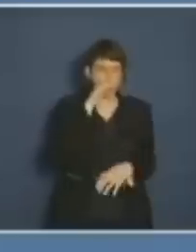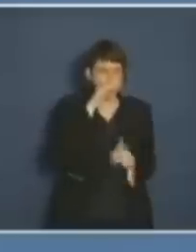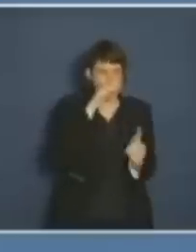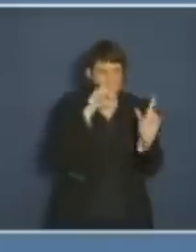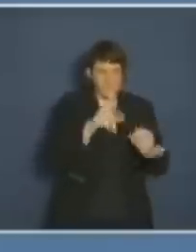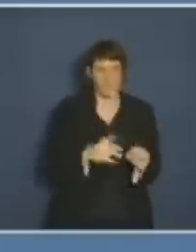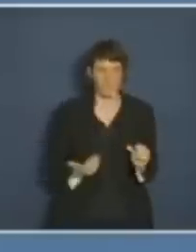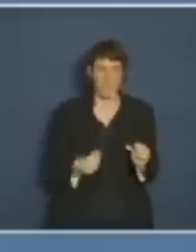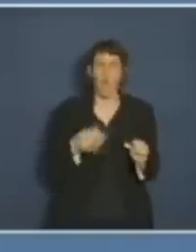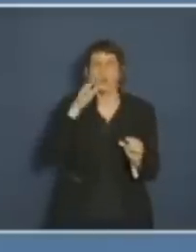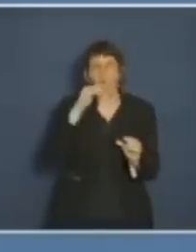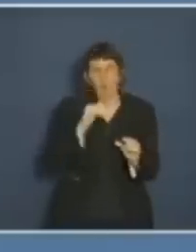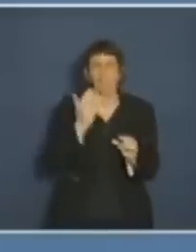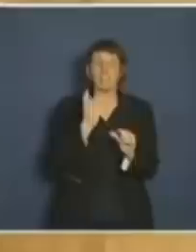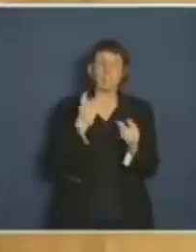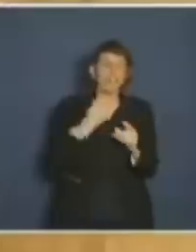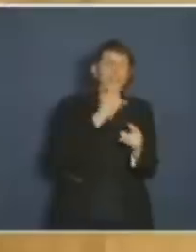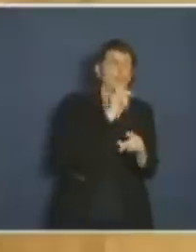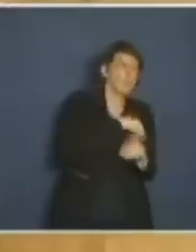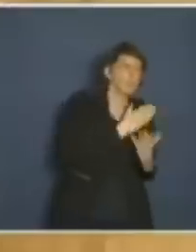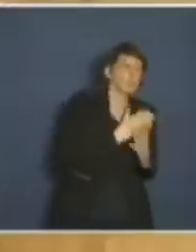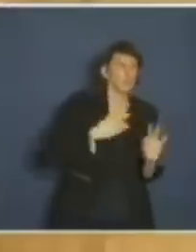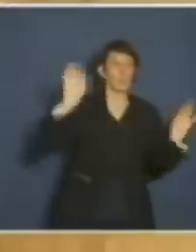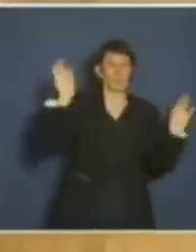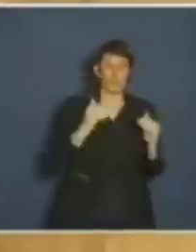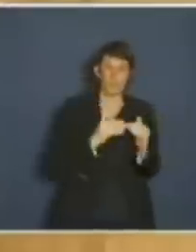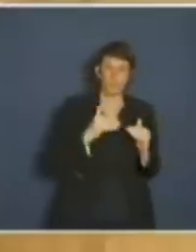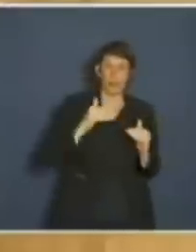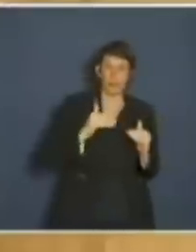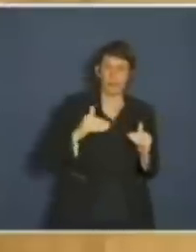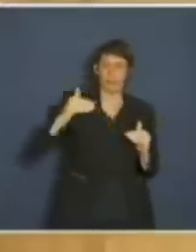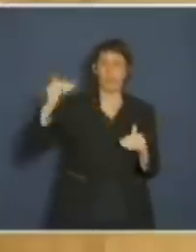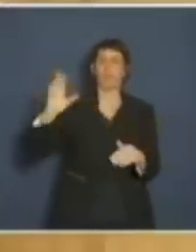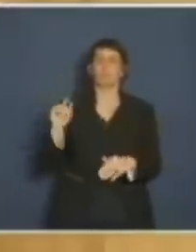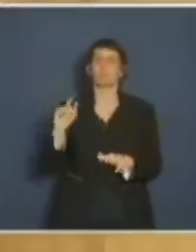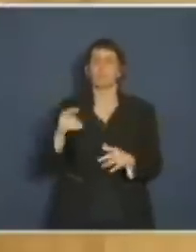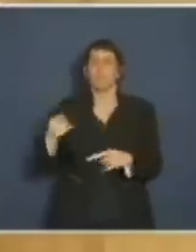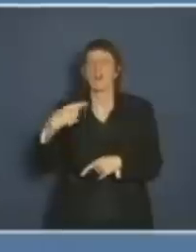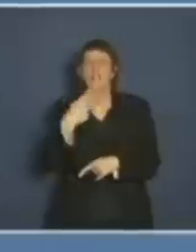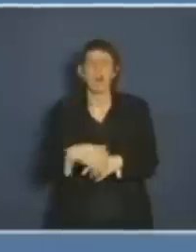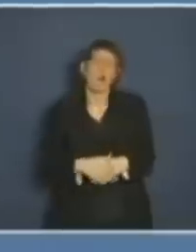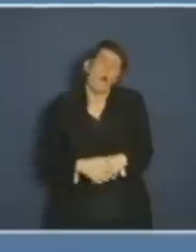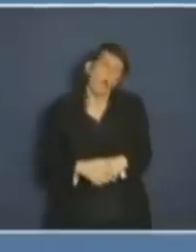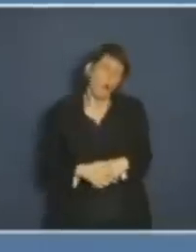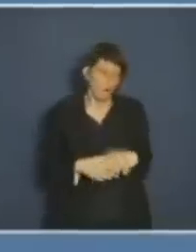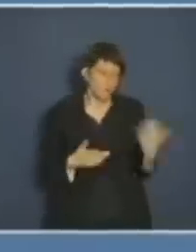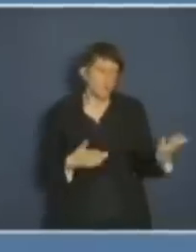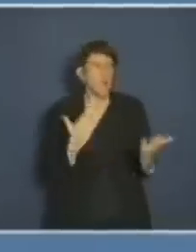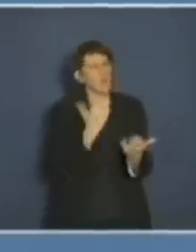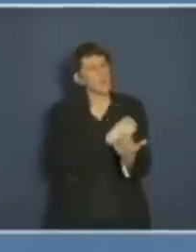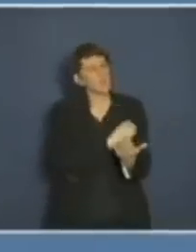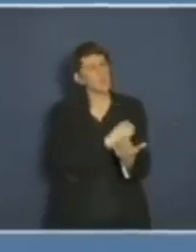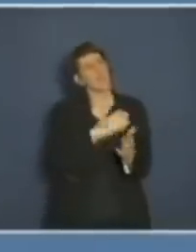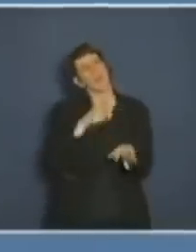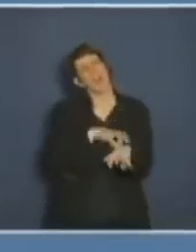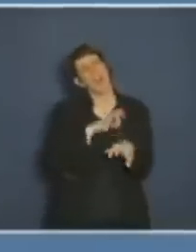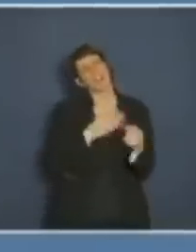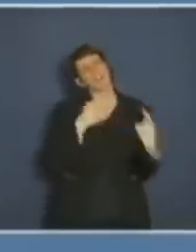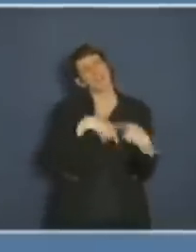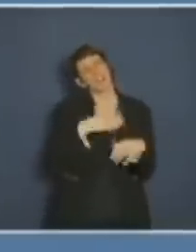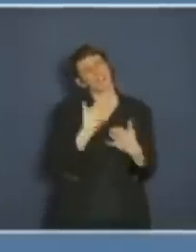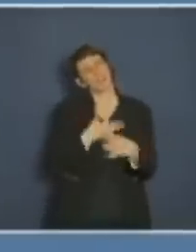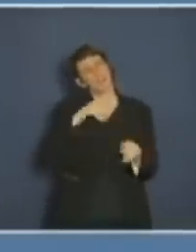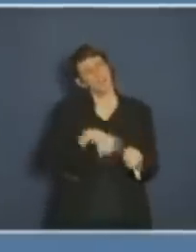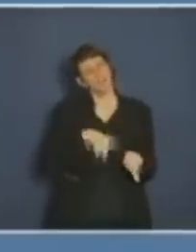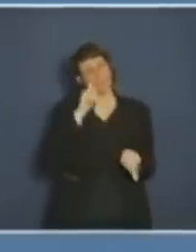Und der April wird schon besser sein als der März. Das heißt, es ist falsch, einfach zu sagen, okay, so und so viel Impfungen in Arztpraxen in dem Monat und wenn